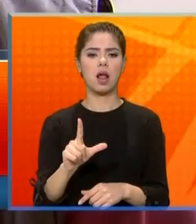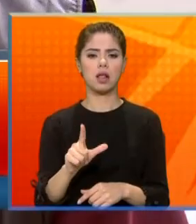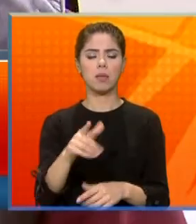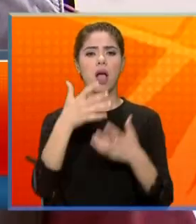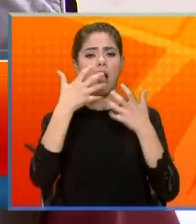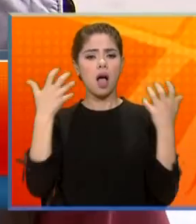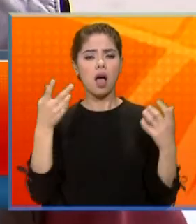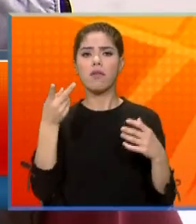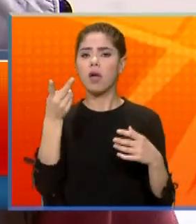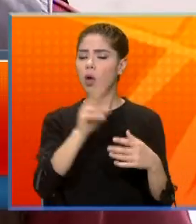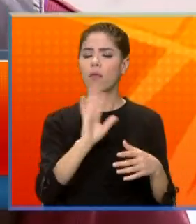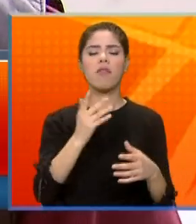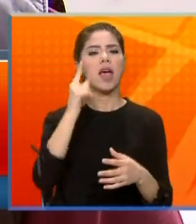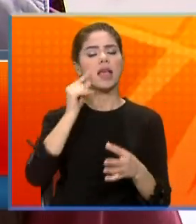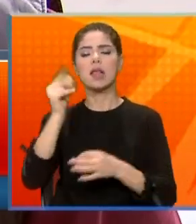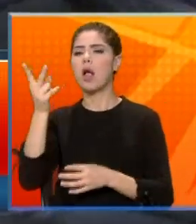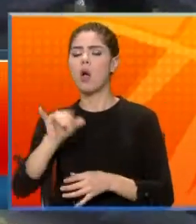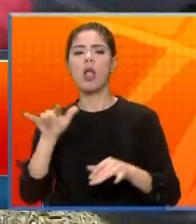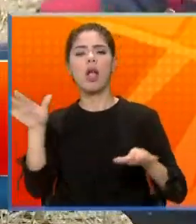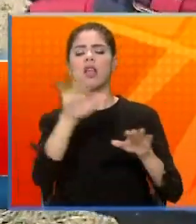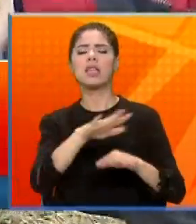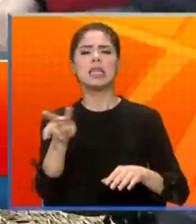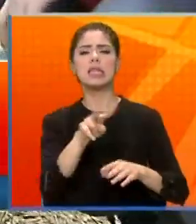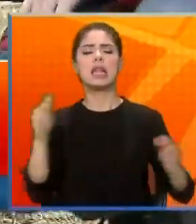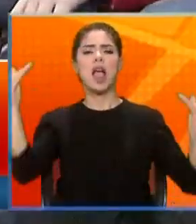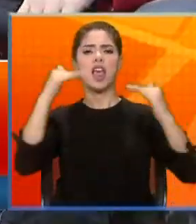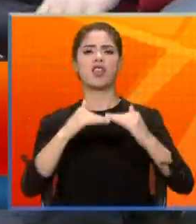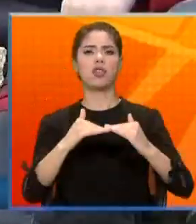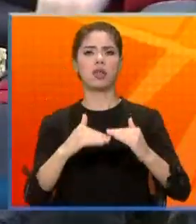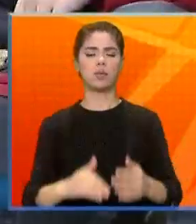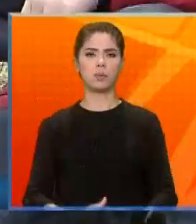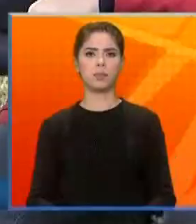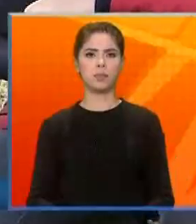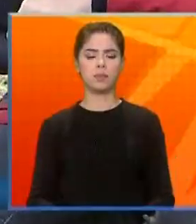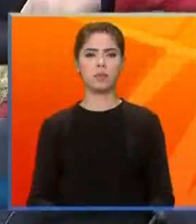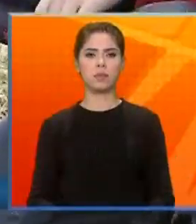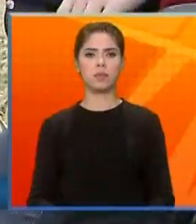hayvan kesmiş, öldürmüş, ha bir insan öldürmüş. Fark yok yani. Bir sütülür gibi bir sütü var.